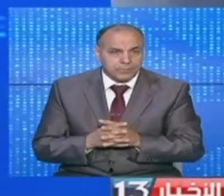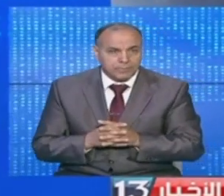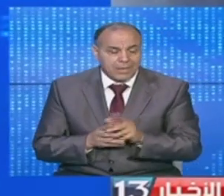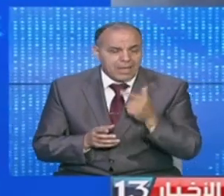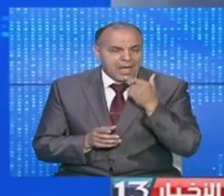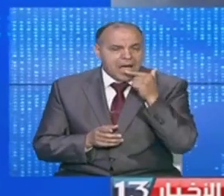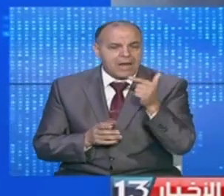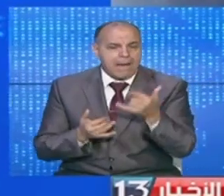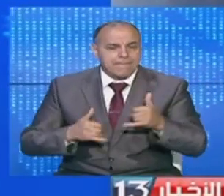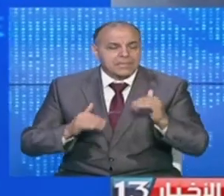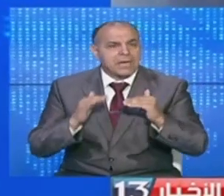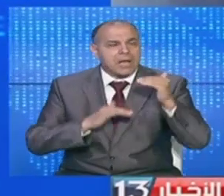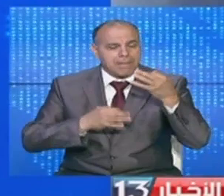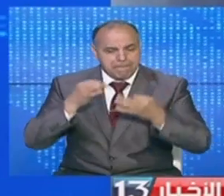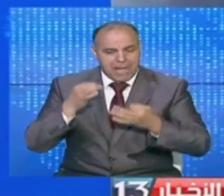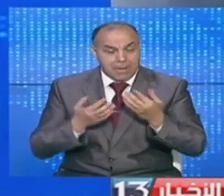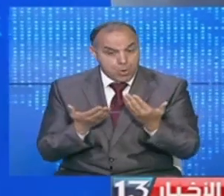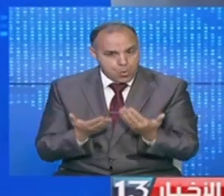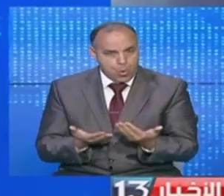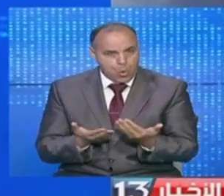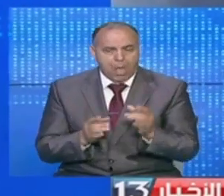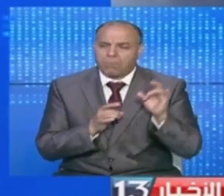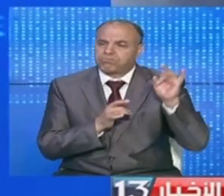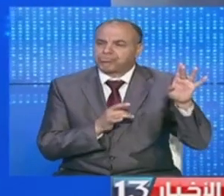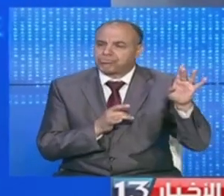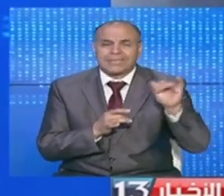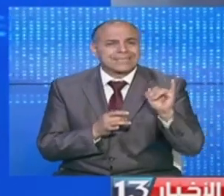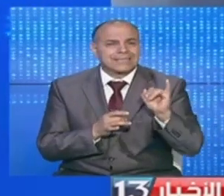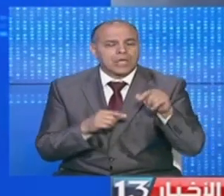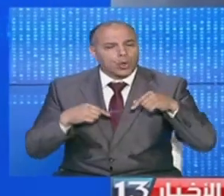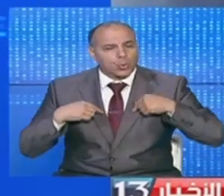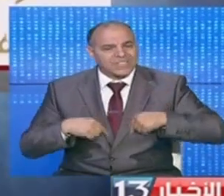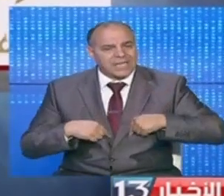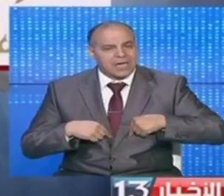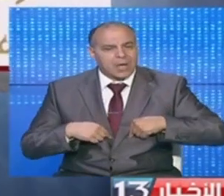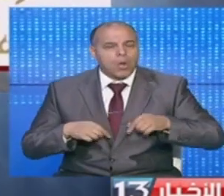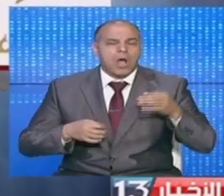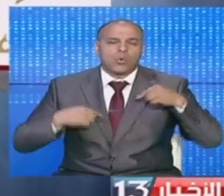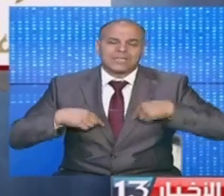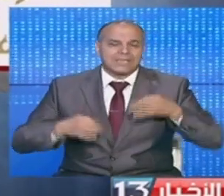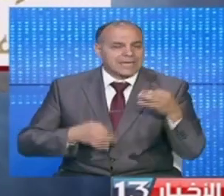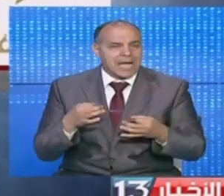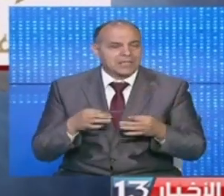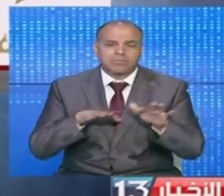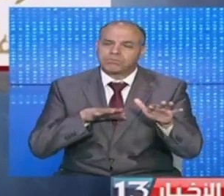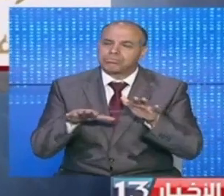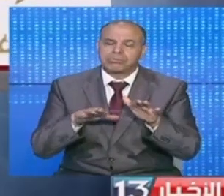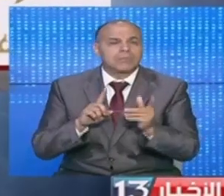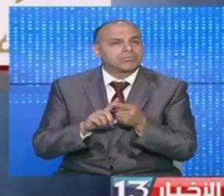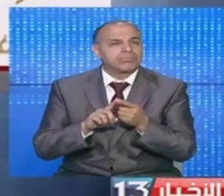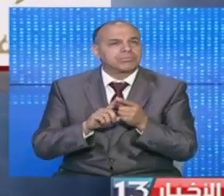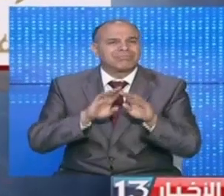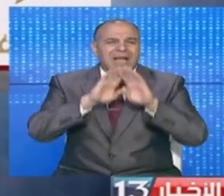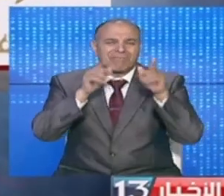أعلن المجلس الأعلى للقضاء اليوم رفضه لما أقرته الحكومة ووزارة العدل من إجراءات بخصوص